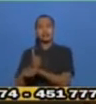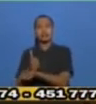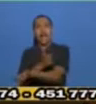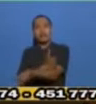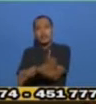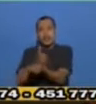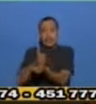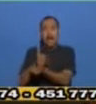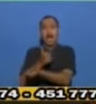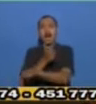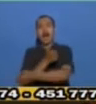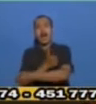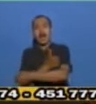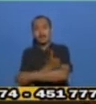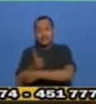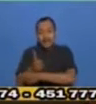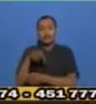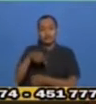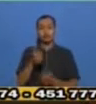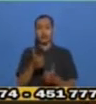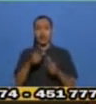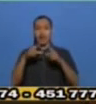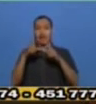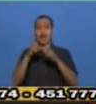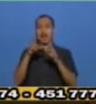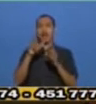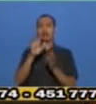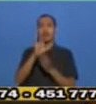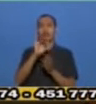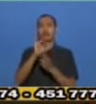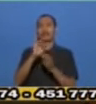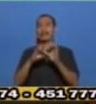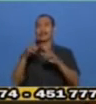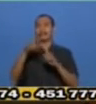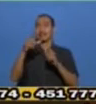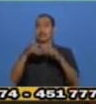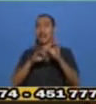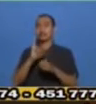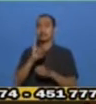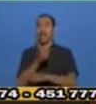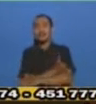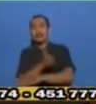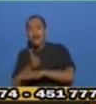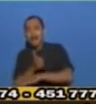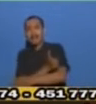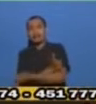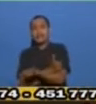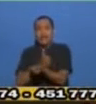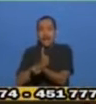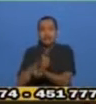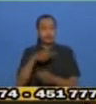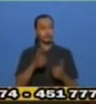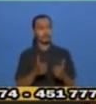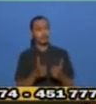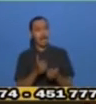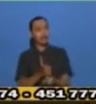ada satu sertifikat yang memang harus yang menjadi pegangan untuk atau